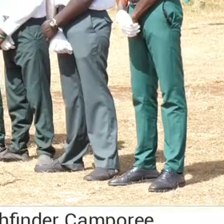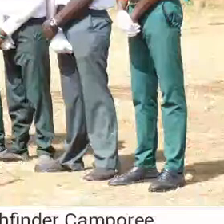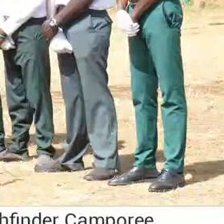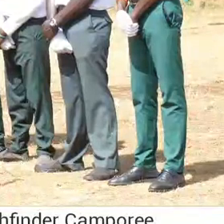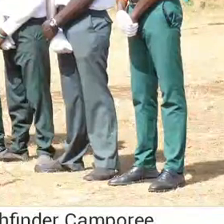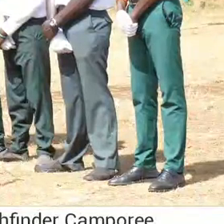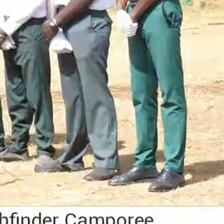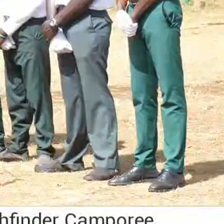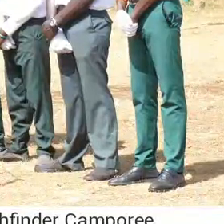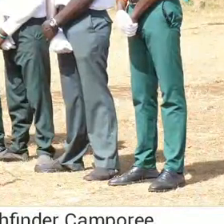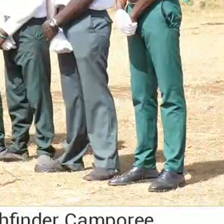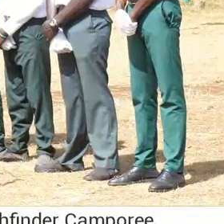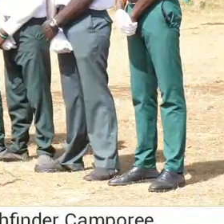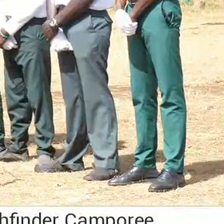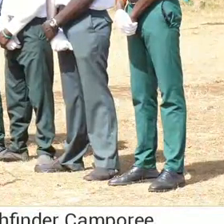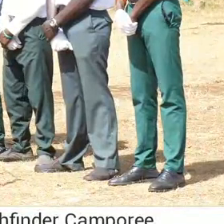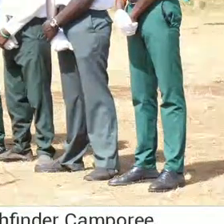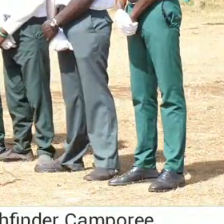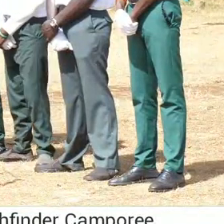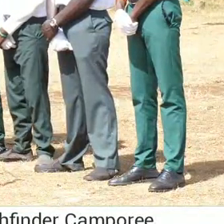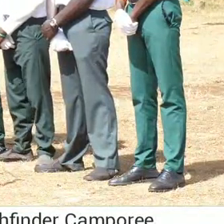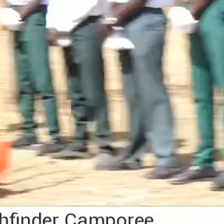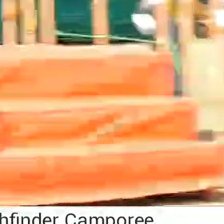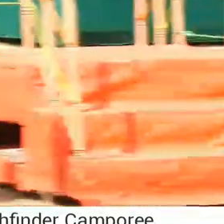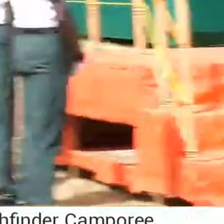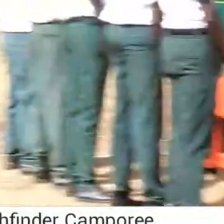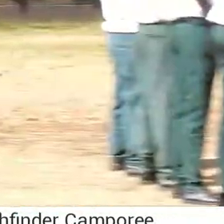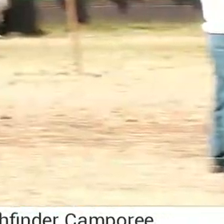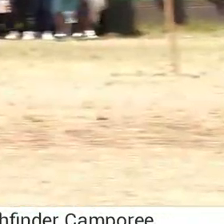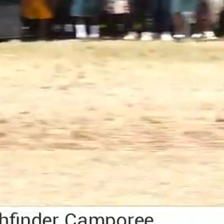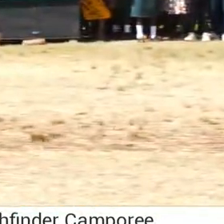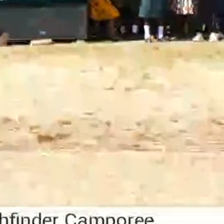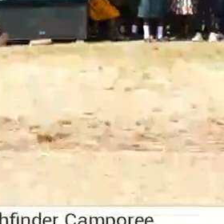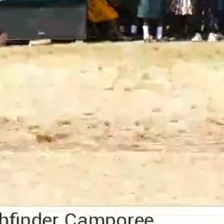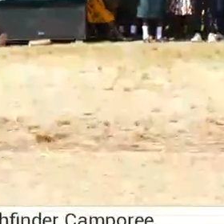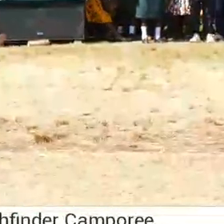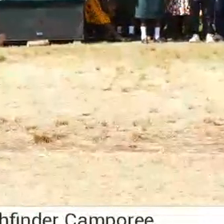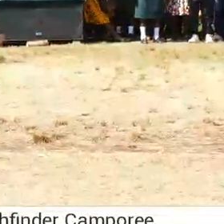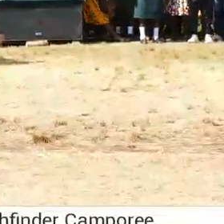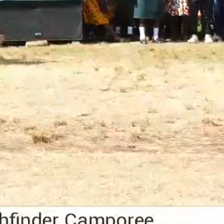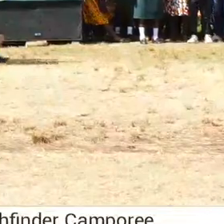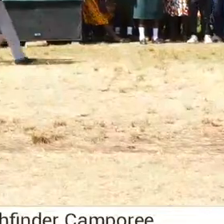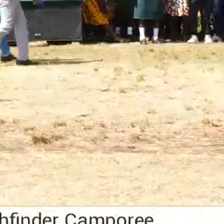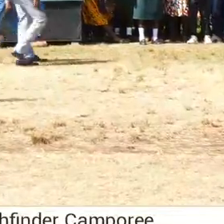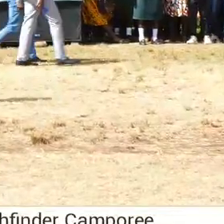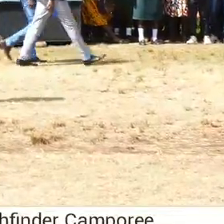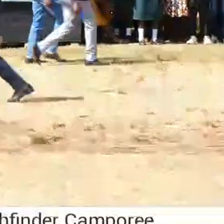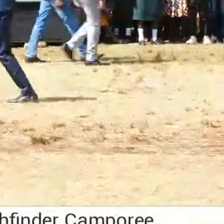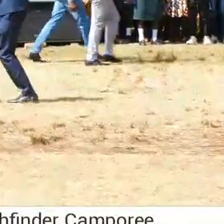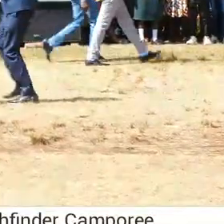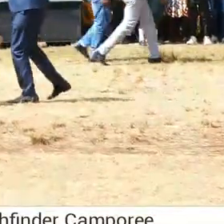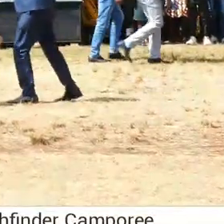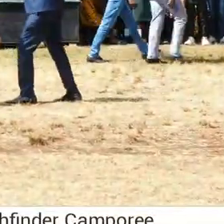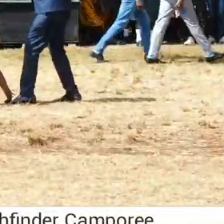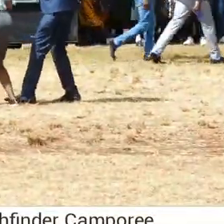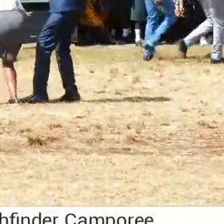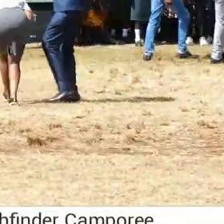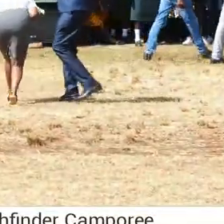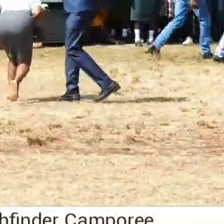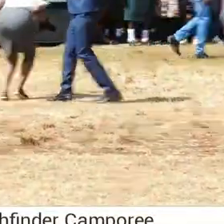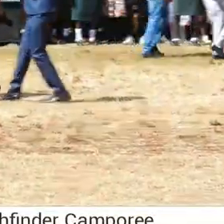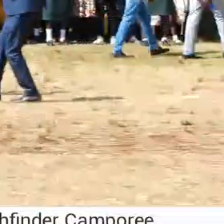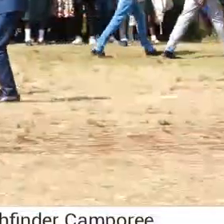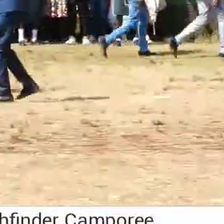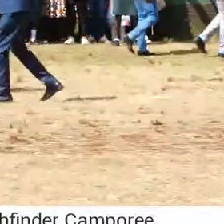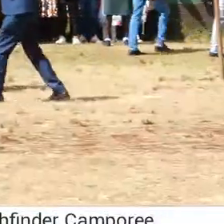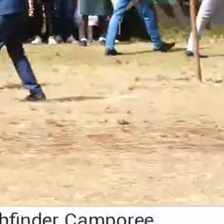na viongozi hawa wetu pamoja na mashauri wetu mkuu. Sasa hivi anatua nafasi kwenye jukwaa, na atakapofika pale